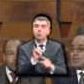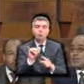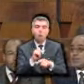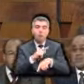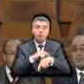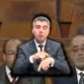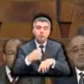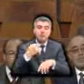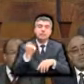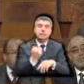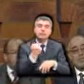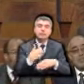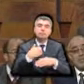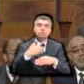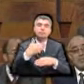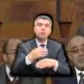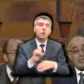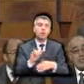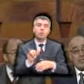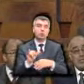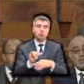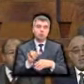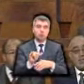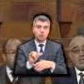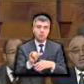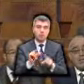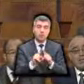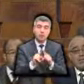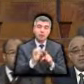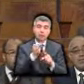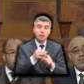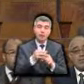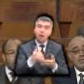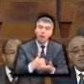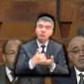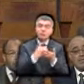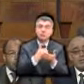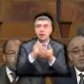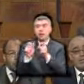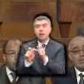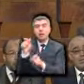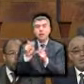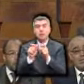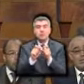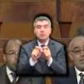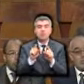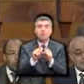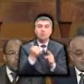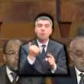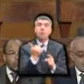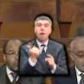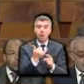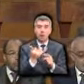تحقيق هذا المشروع الواعد وديال يعني فك العزلة. تعرفون لا تخفى عليكم السيد الوزير الأهمية ديال المشروع بطبيعة